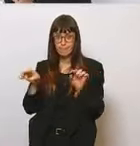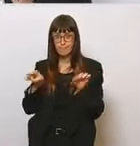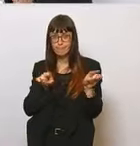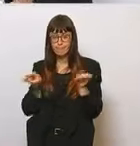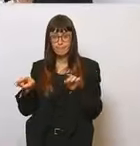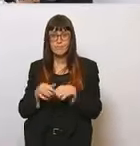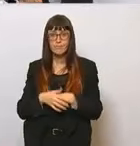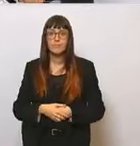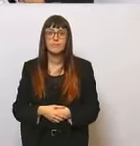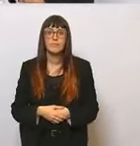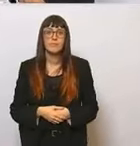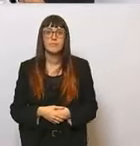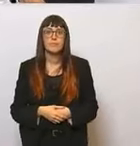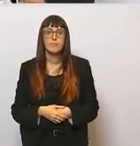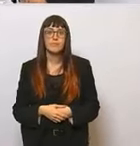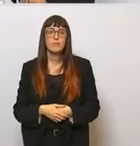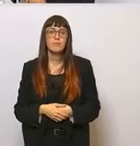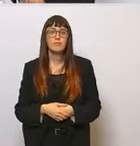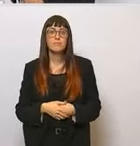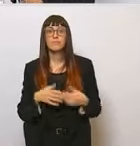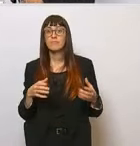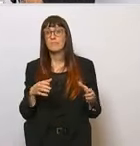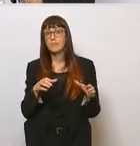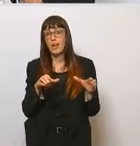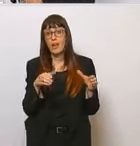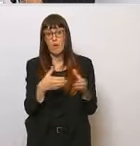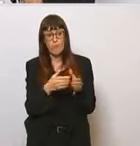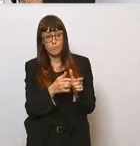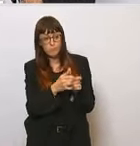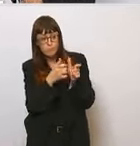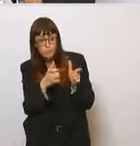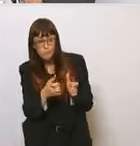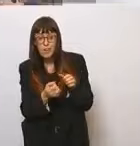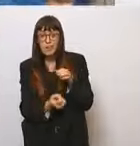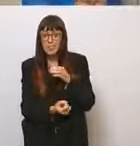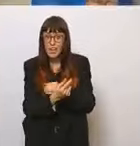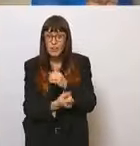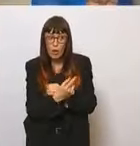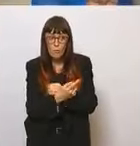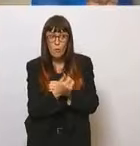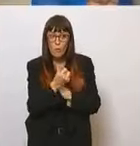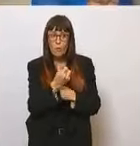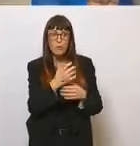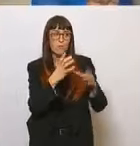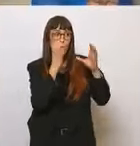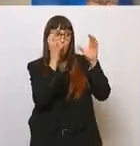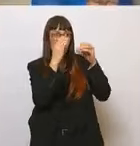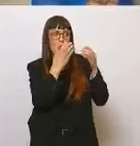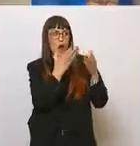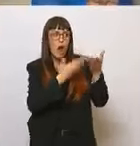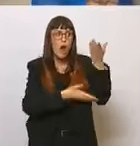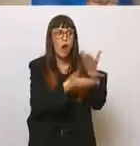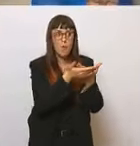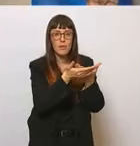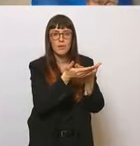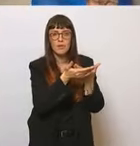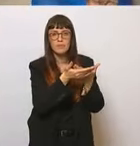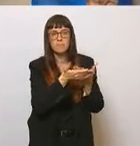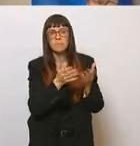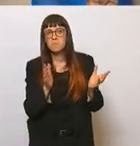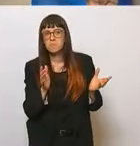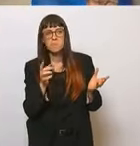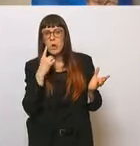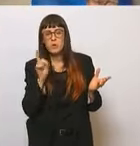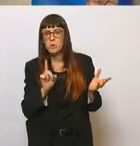Alors, je ne sais pas si nos startups veulent véritablement devenir des GAFAM, hein, Google. Ce n'est pas l'objectif en soi d'être justement un